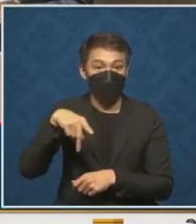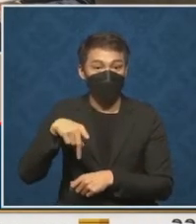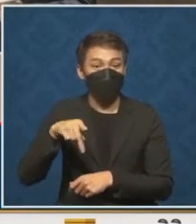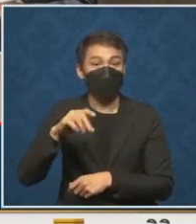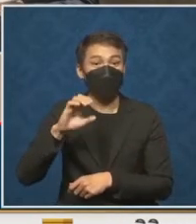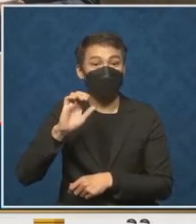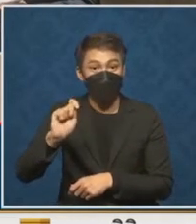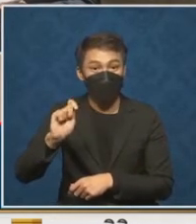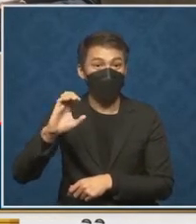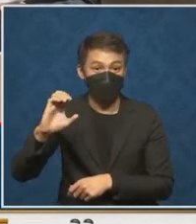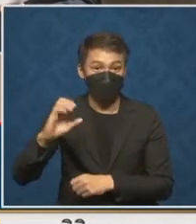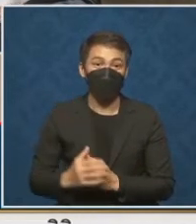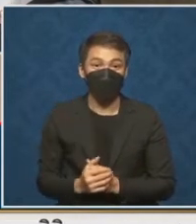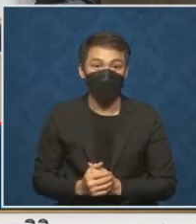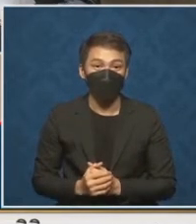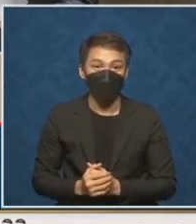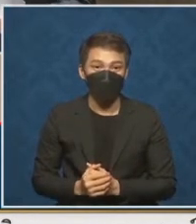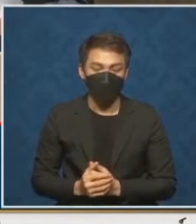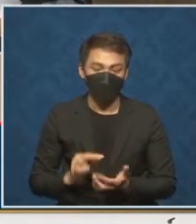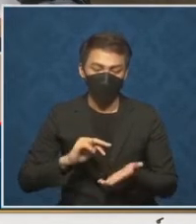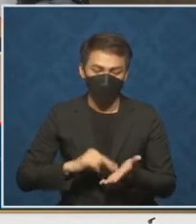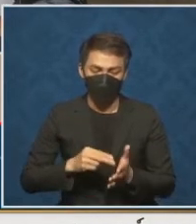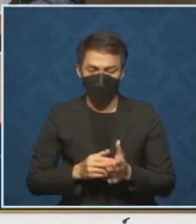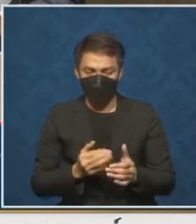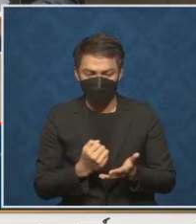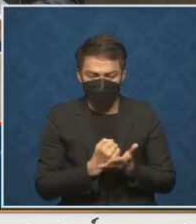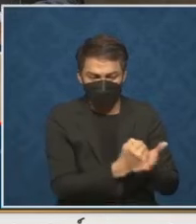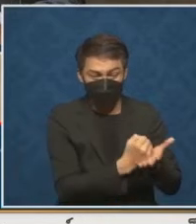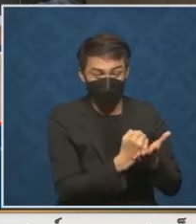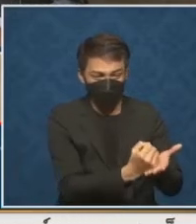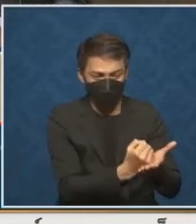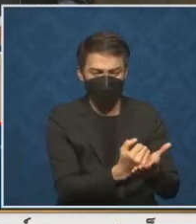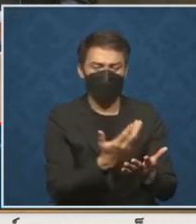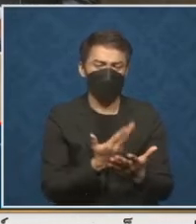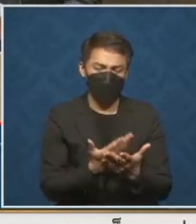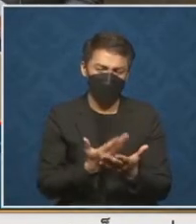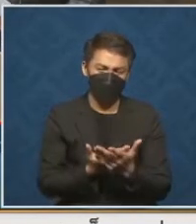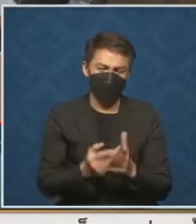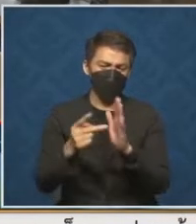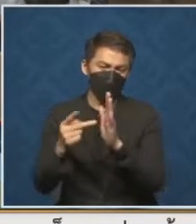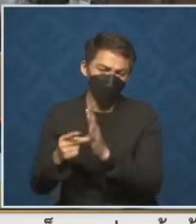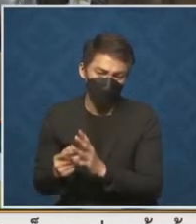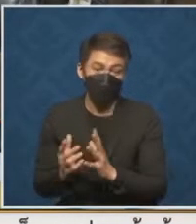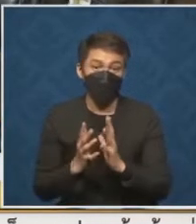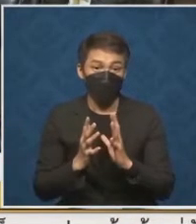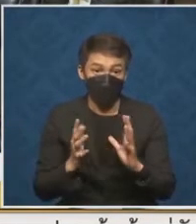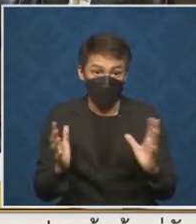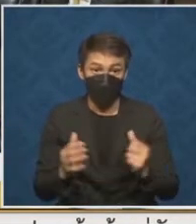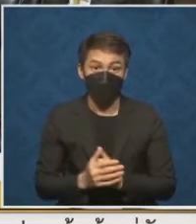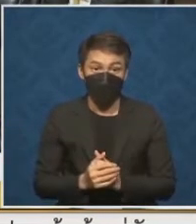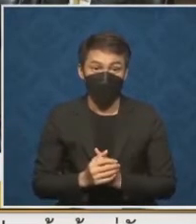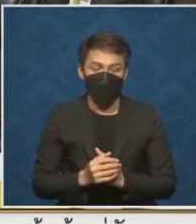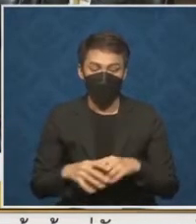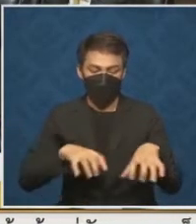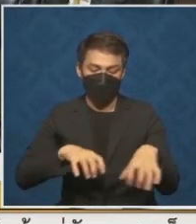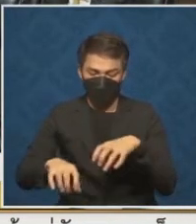ไปสู่ระบบอุปถัมภ์และการใช้เงินเป็นหลักการปัญหาในการแผ่นดินอัน